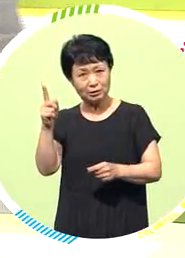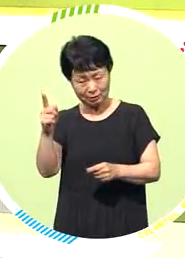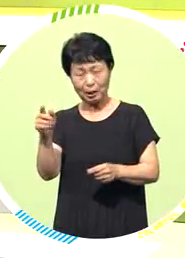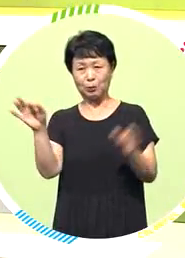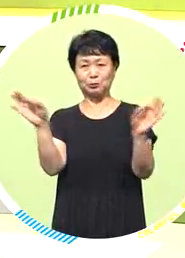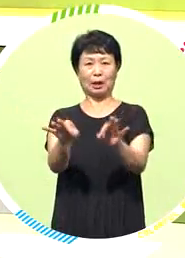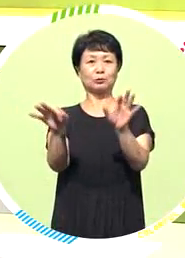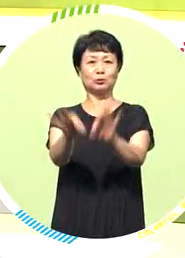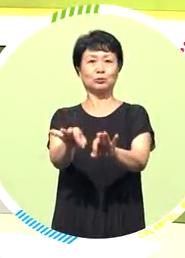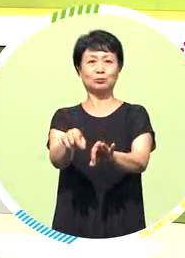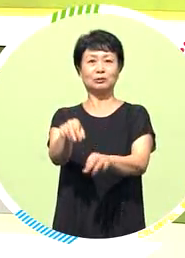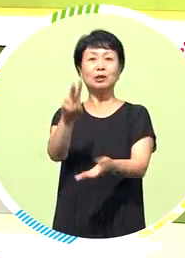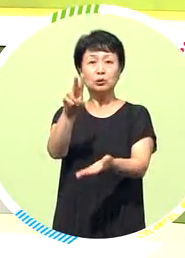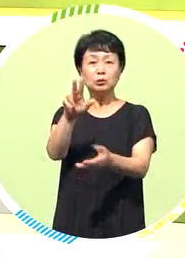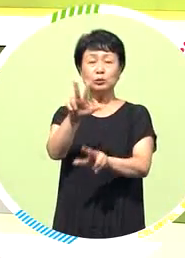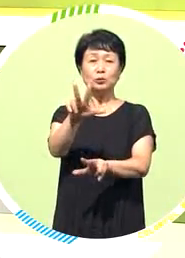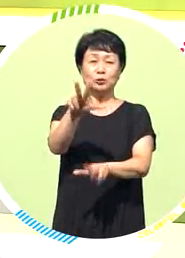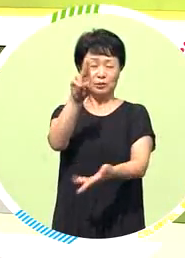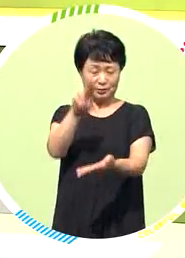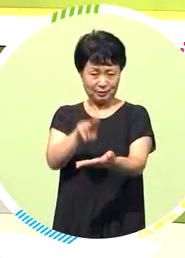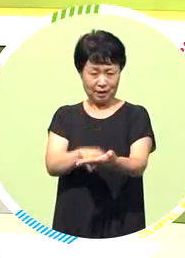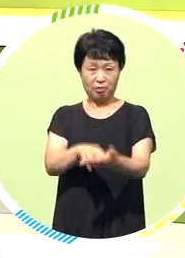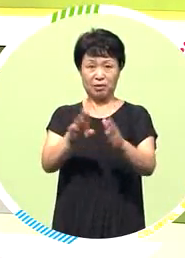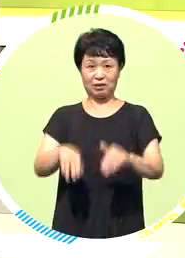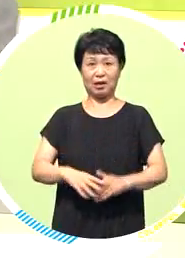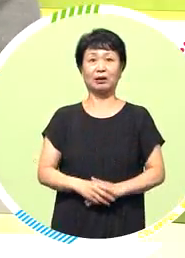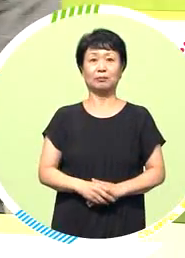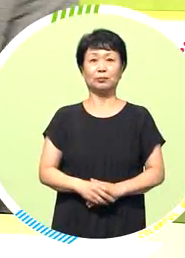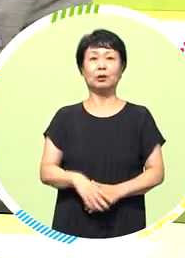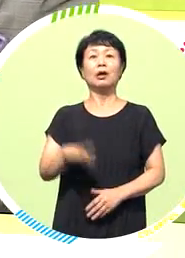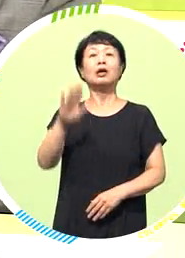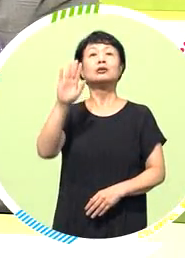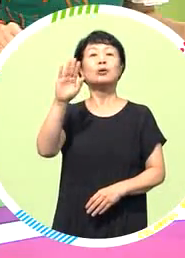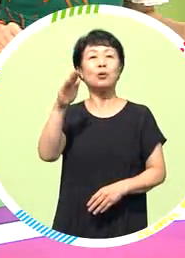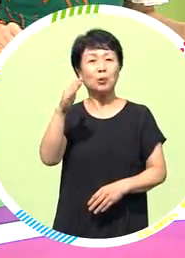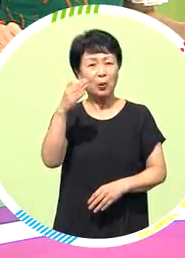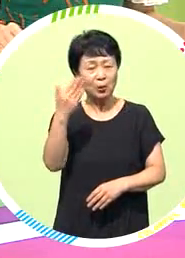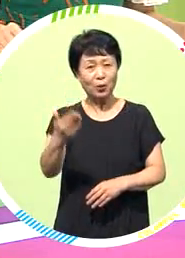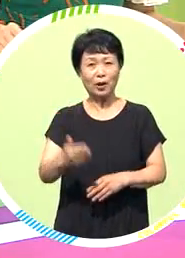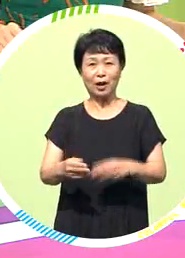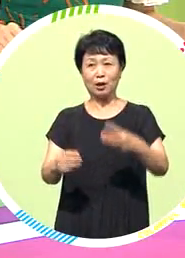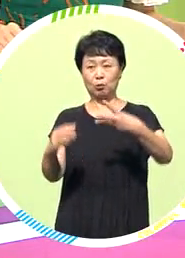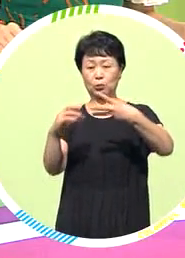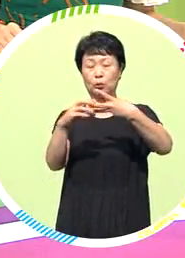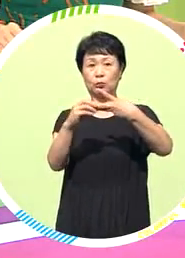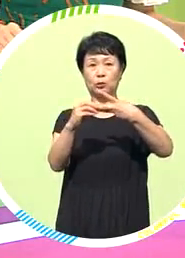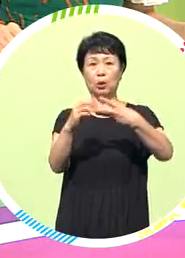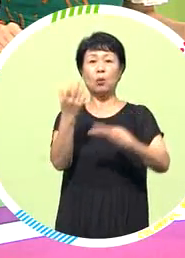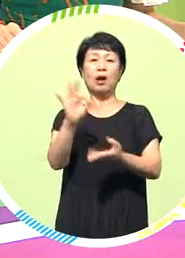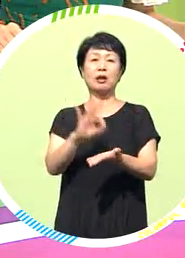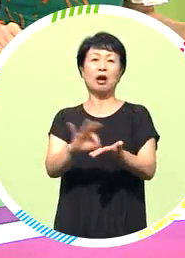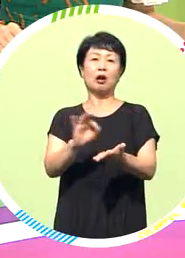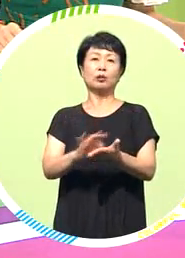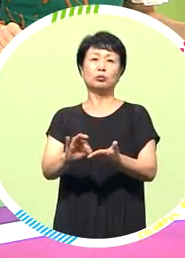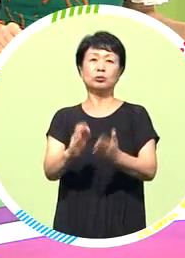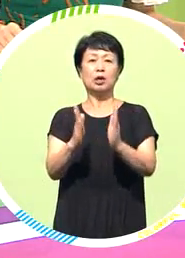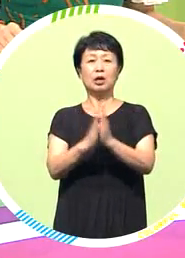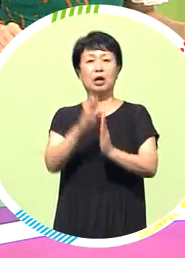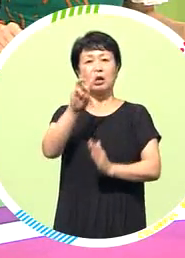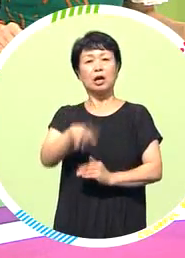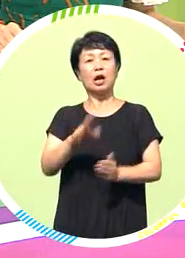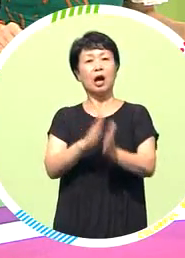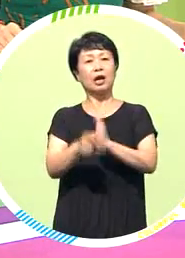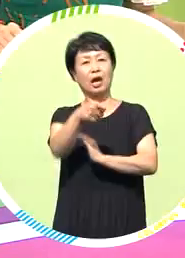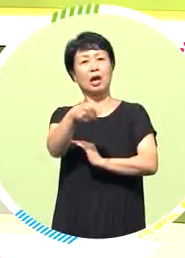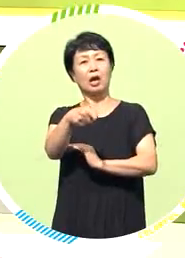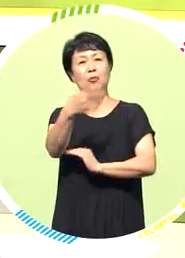かというもともとのルールになっていたんです、うん、ところがですよ、いつの間にか、まあ、こういったのもお金かかるからといって、うん、これも開催自治体